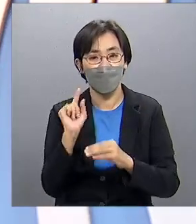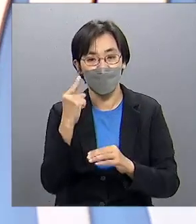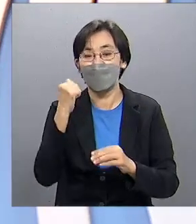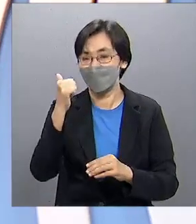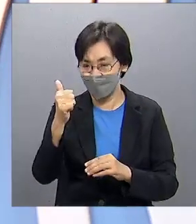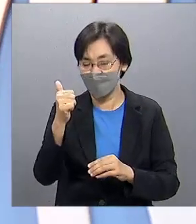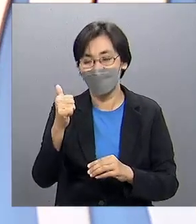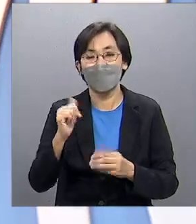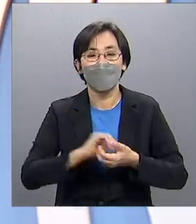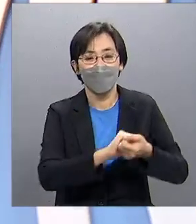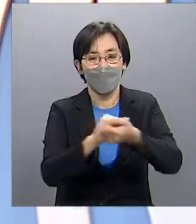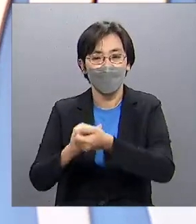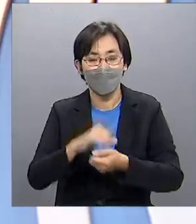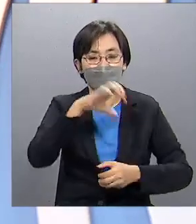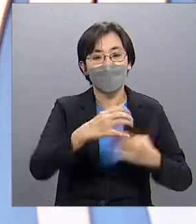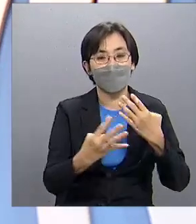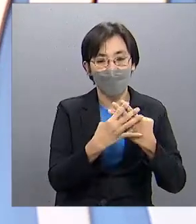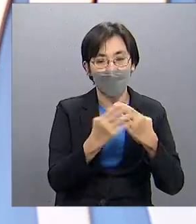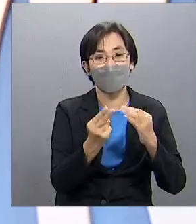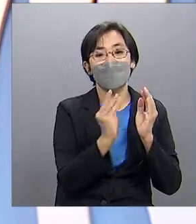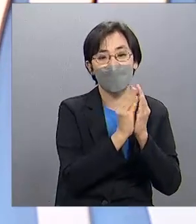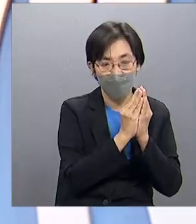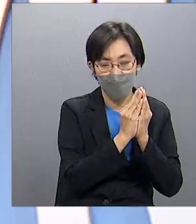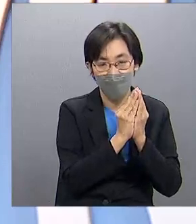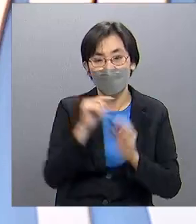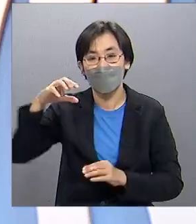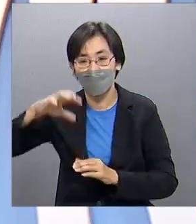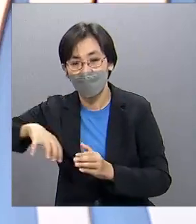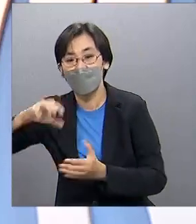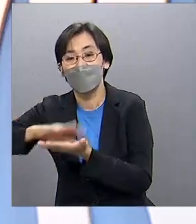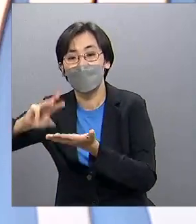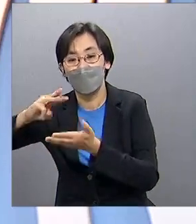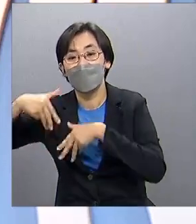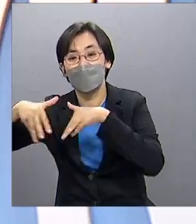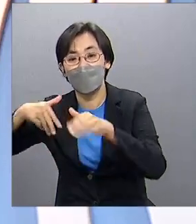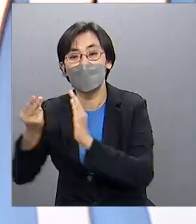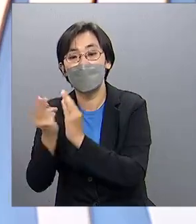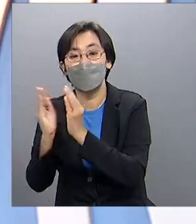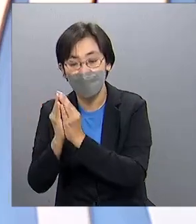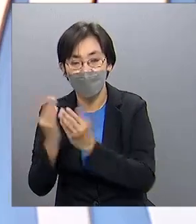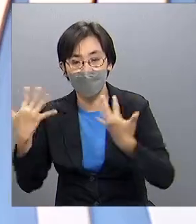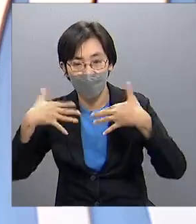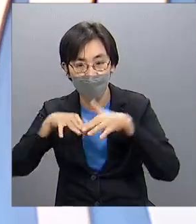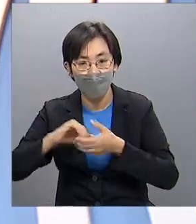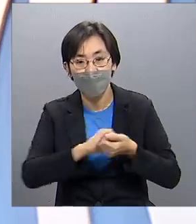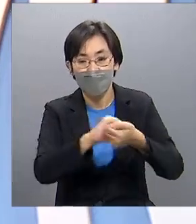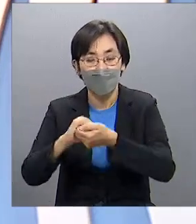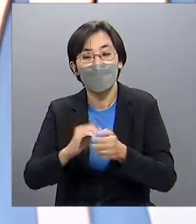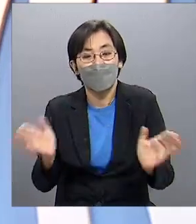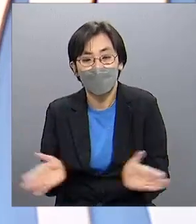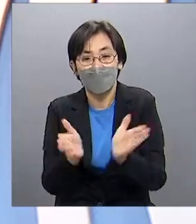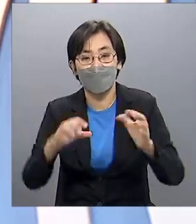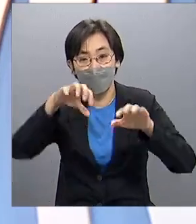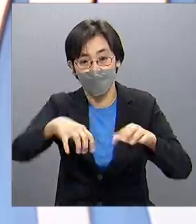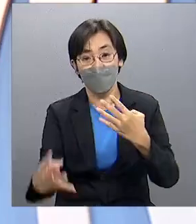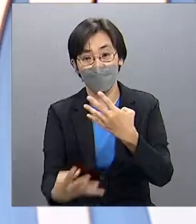มมือของเรือนจำจังหวัดหนองบัวลำภูกับวิทยาลัยชุมชนหนองบัวลำภูค่ะซึ่งเป็นโครงการในการสร้างอาชีพให้กับผู้ต้องขังนะคะเ